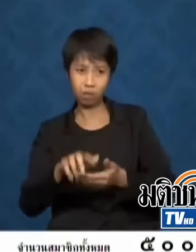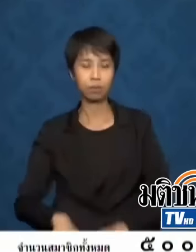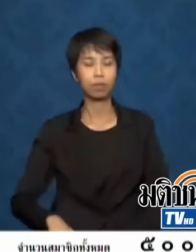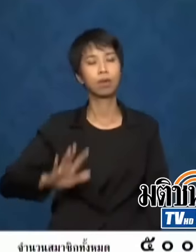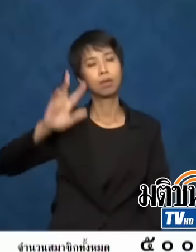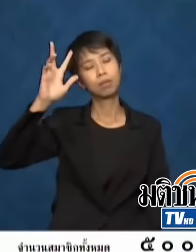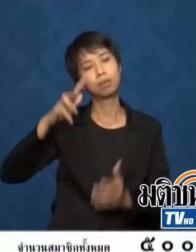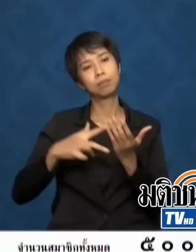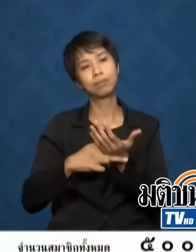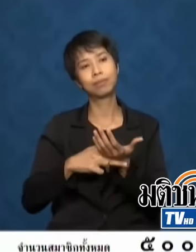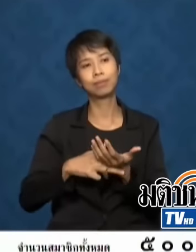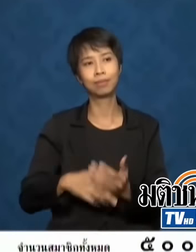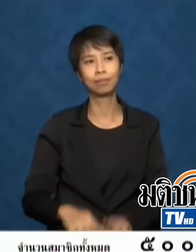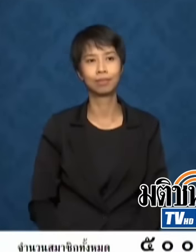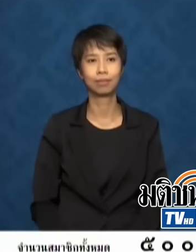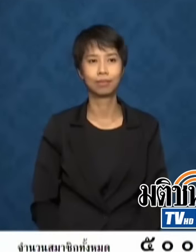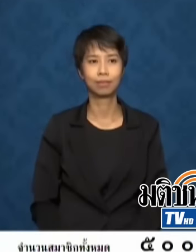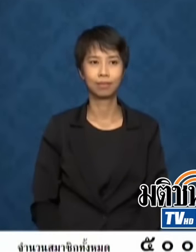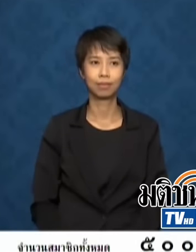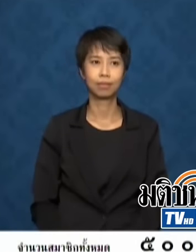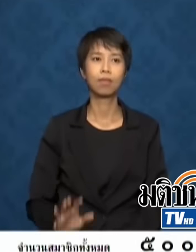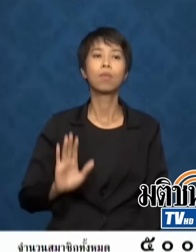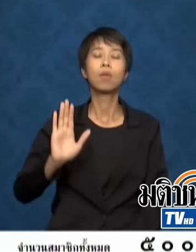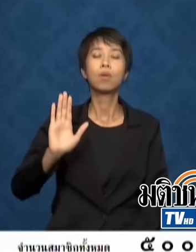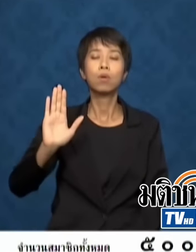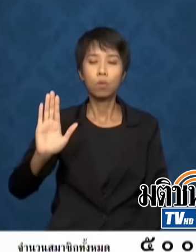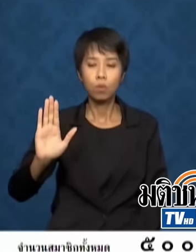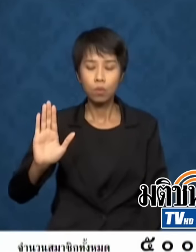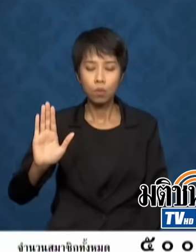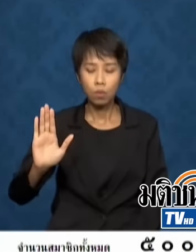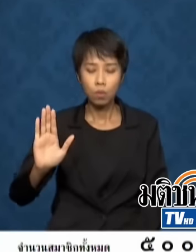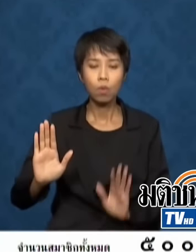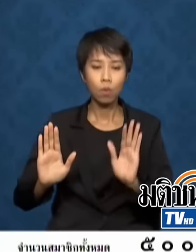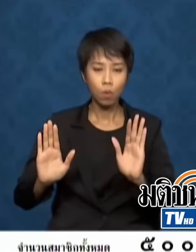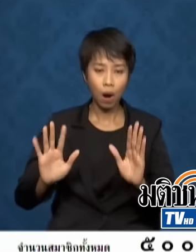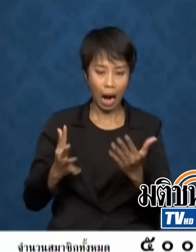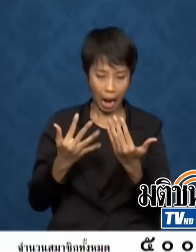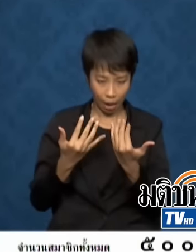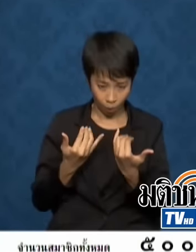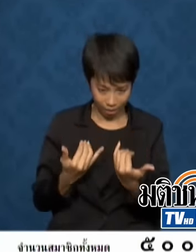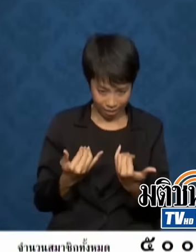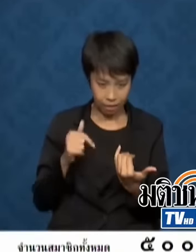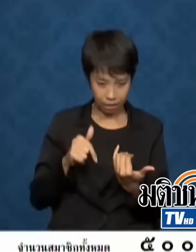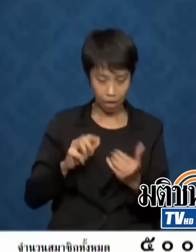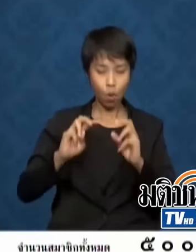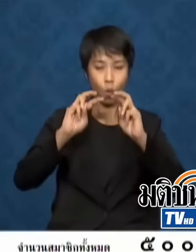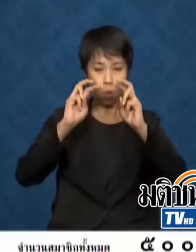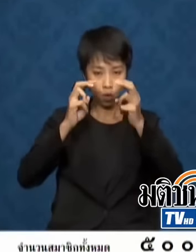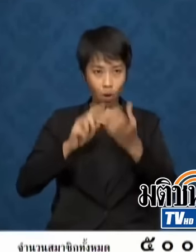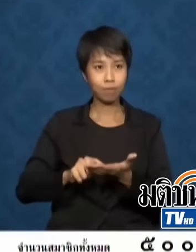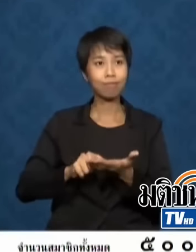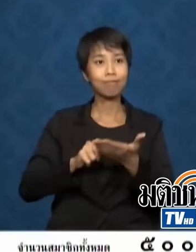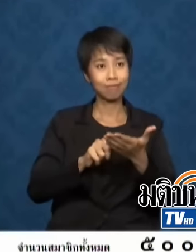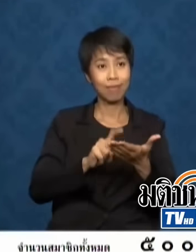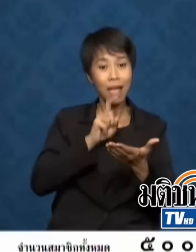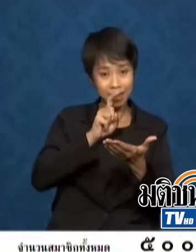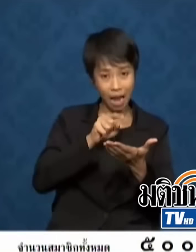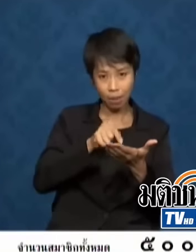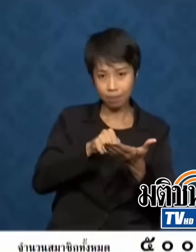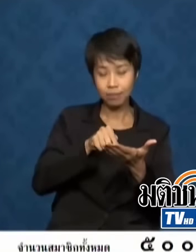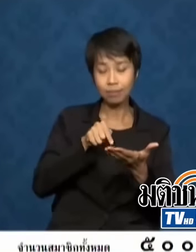งครับ คดีนั้นครับศาล เดี๋ยวจะเลยไปบ้างครับเอาเรื่องประเด็นกระทู้ที่กำลังพูดถึง